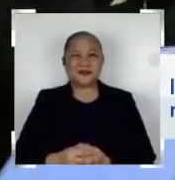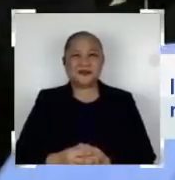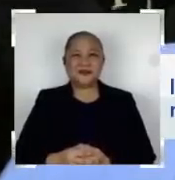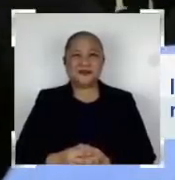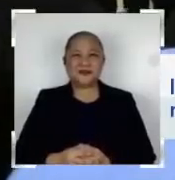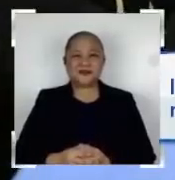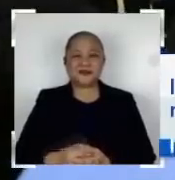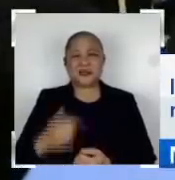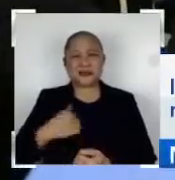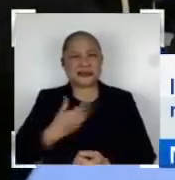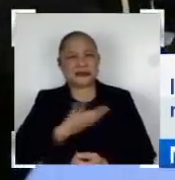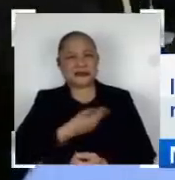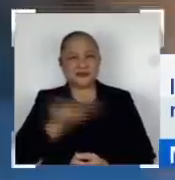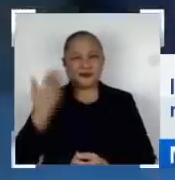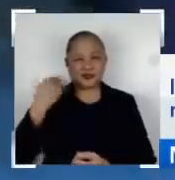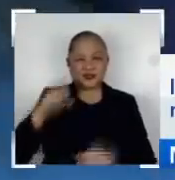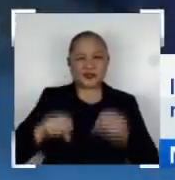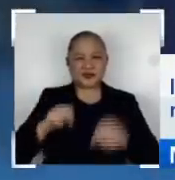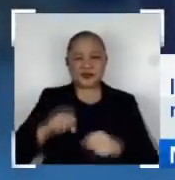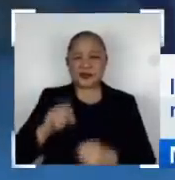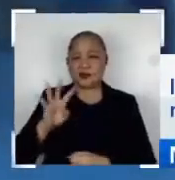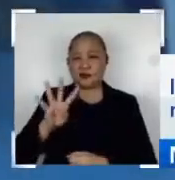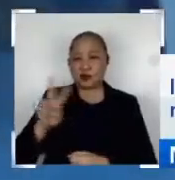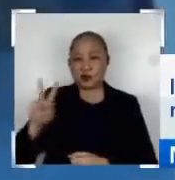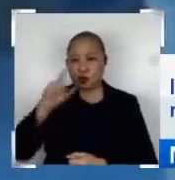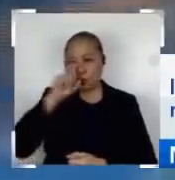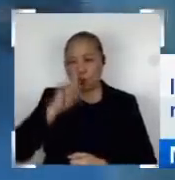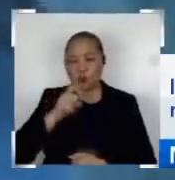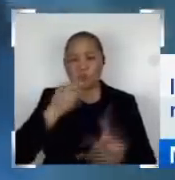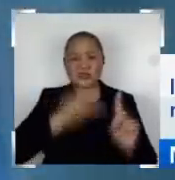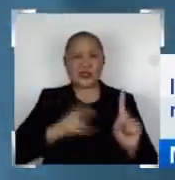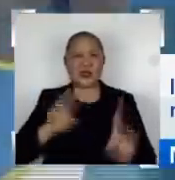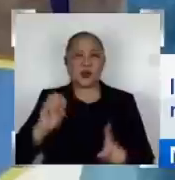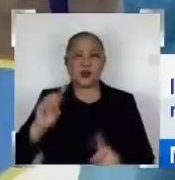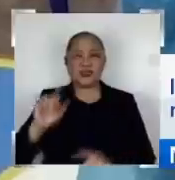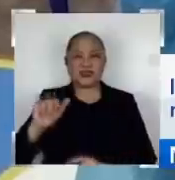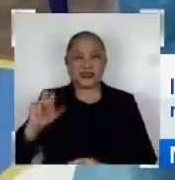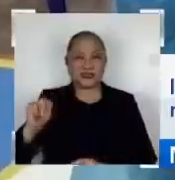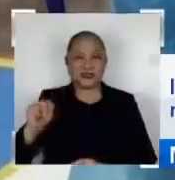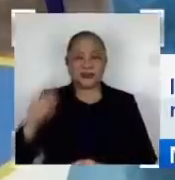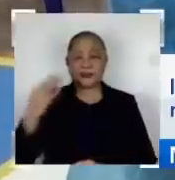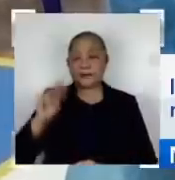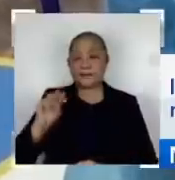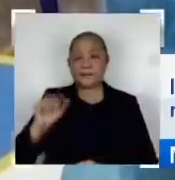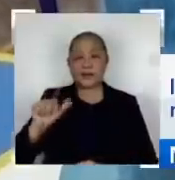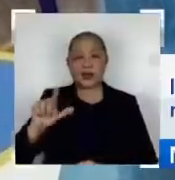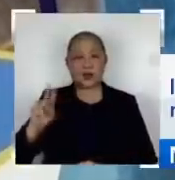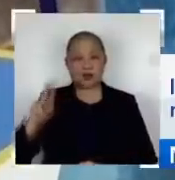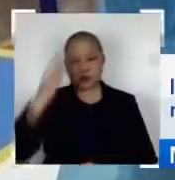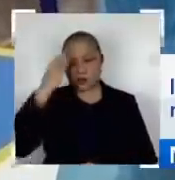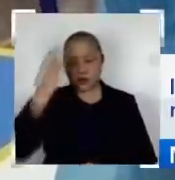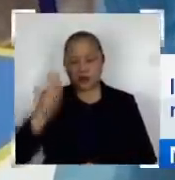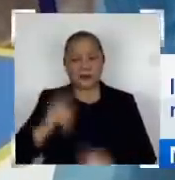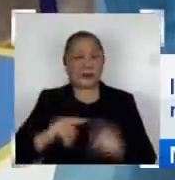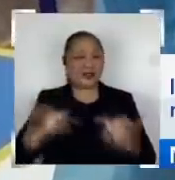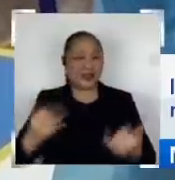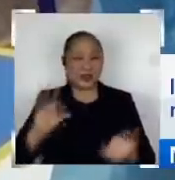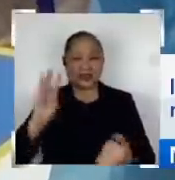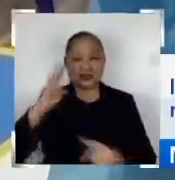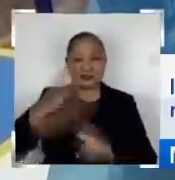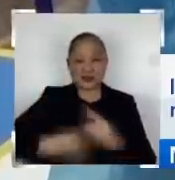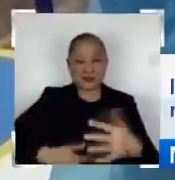ding magpabakuna ang 22-anyos na si Rodeline Ambo sa Malolos, Bulacan. Pero ngayong 6 na buwang buntis na sa unang